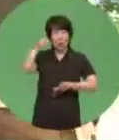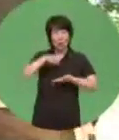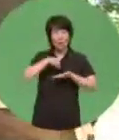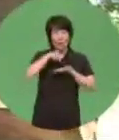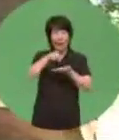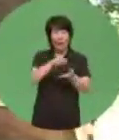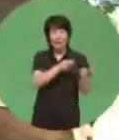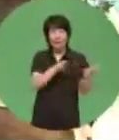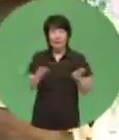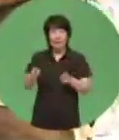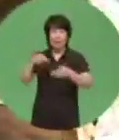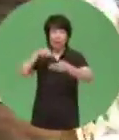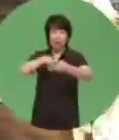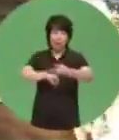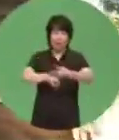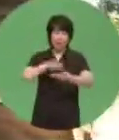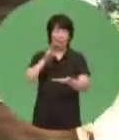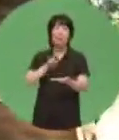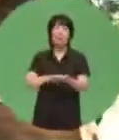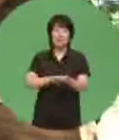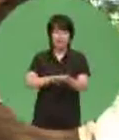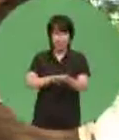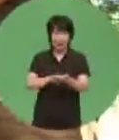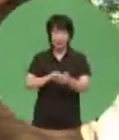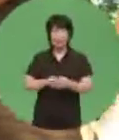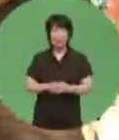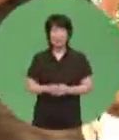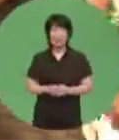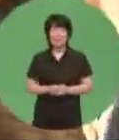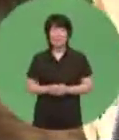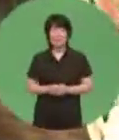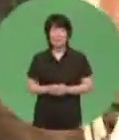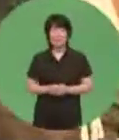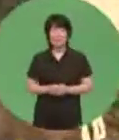きまして、この度、事業実施させていただくことになりました。